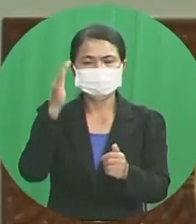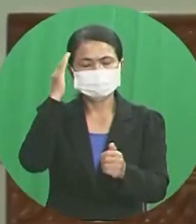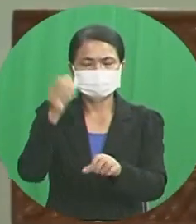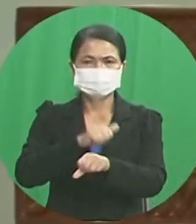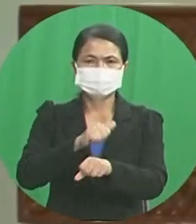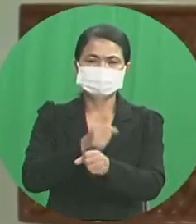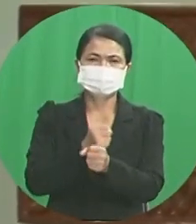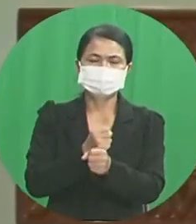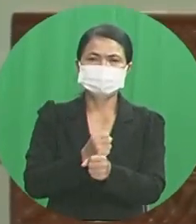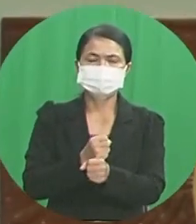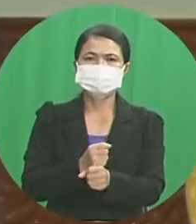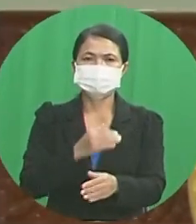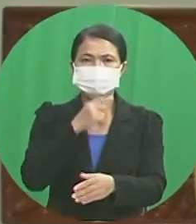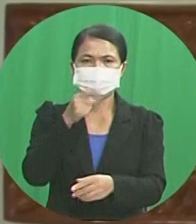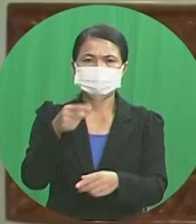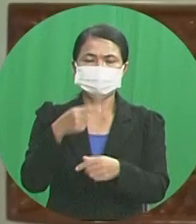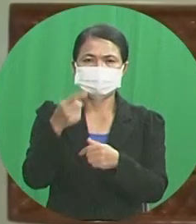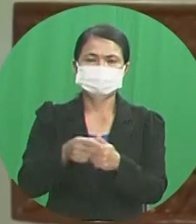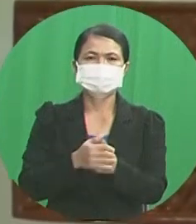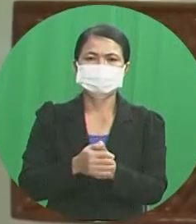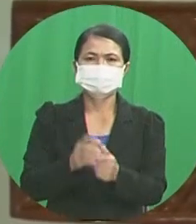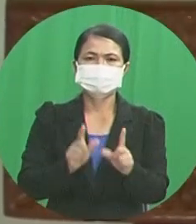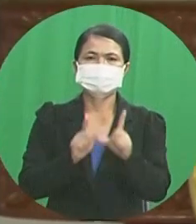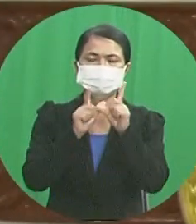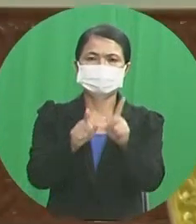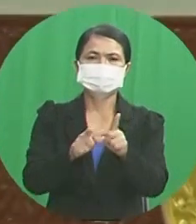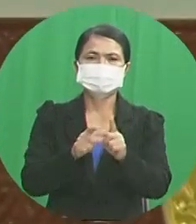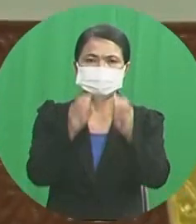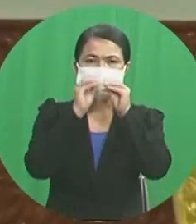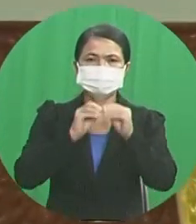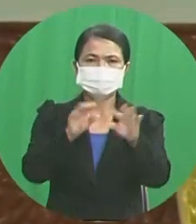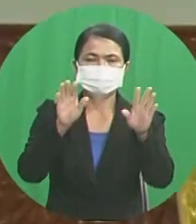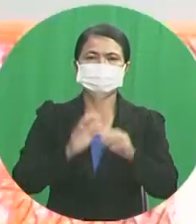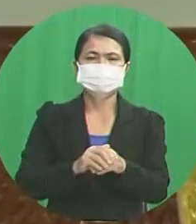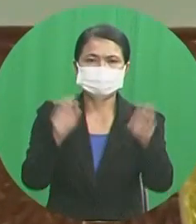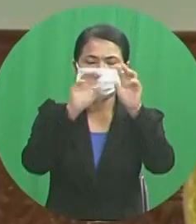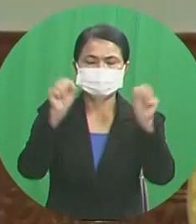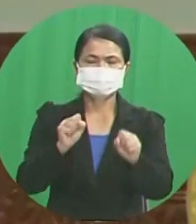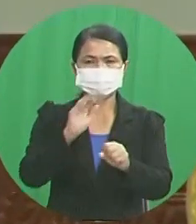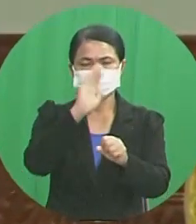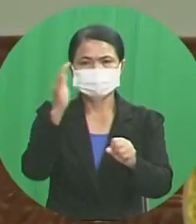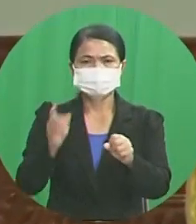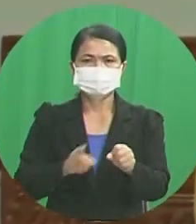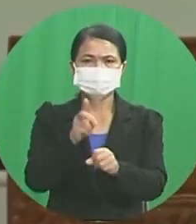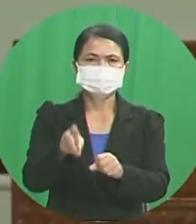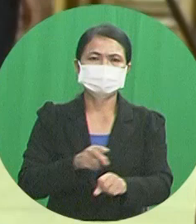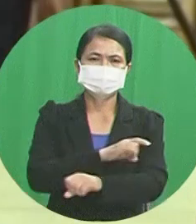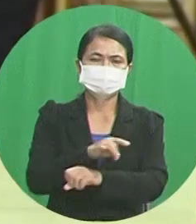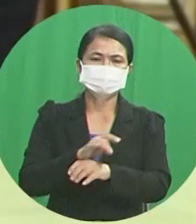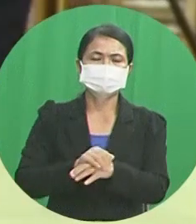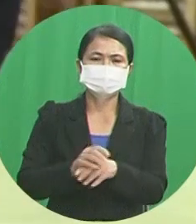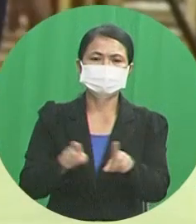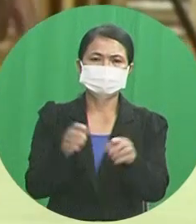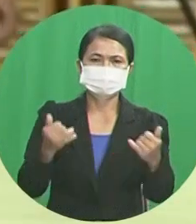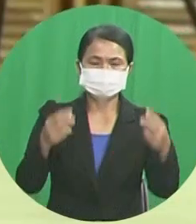ងារធ្វើជាសេចក្តីថ្លែងការណ៍ហើយបញ្ជូនទៅផ្សាយនៅប្រព័ន្ធផ្សព្វផ្សាយណាស់ខ្លះបានទាន់ពេលវេលាដូ